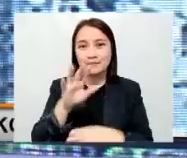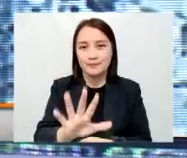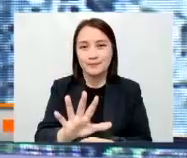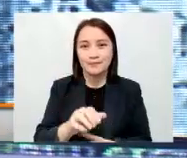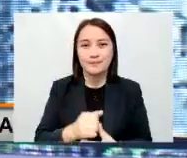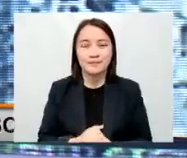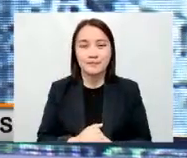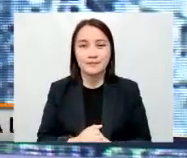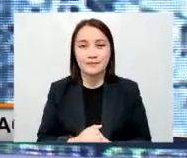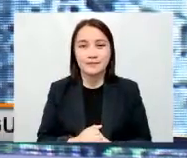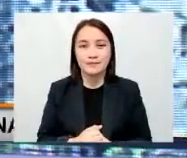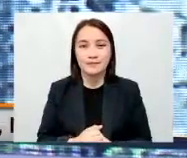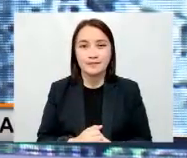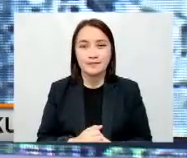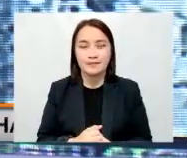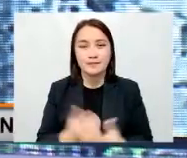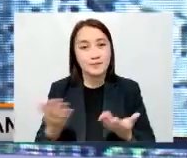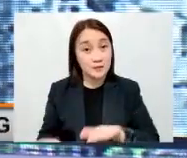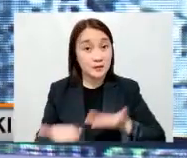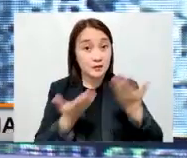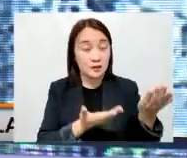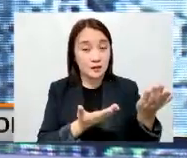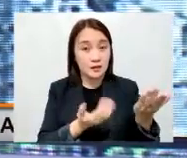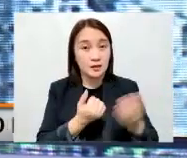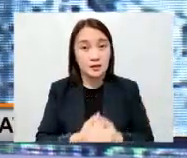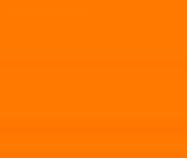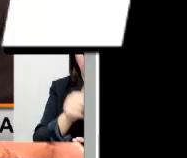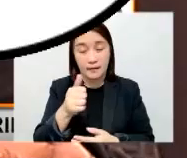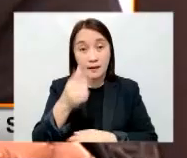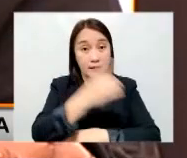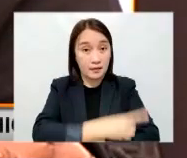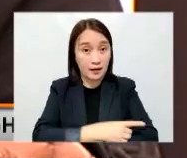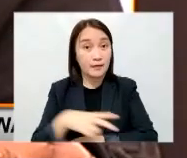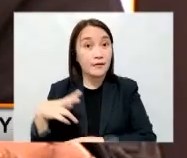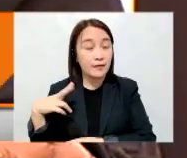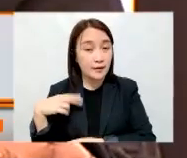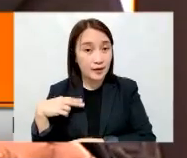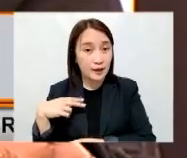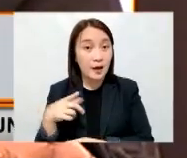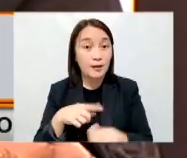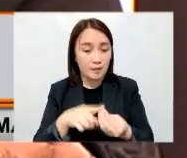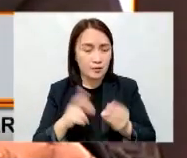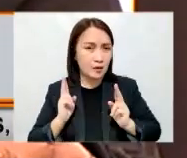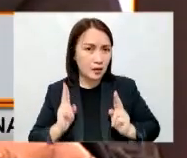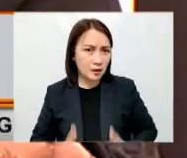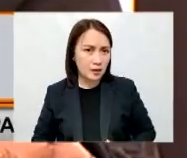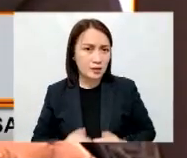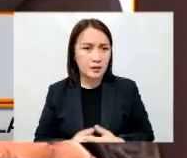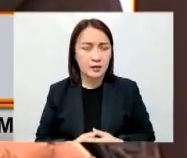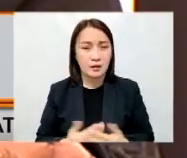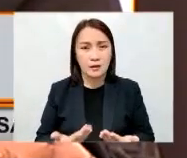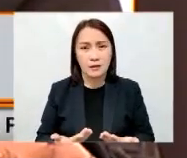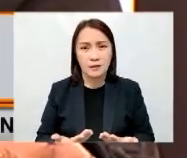Naghain ang 10 araw na wellness leave si Justice Secretary Boying Remulla. Epektibo yan simula ngayong araw. Personal daw ang kanyang